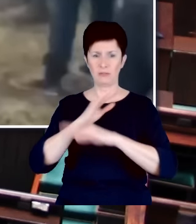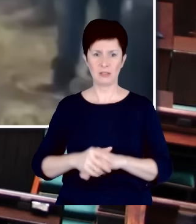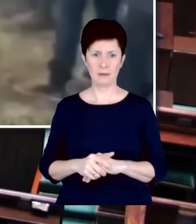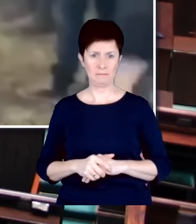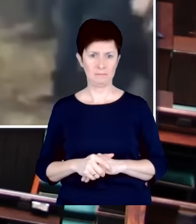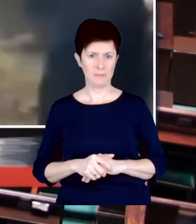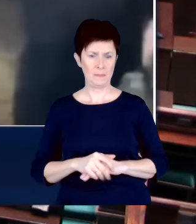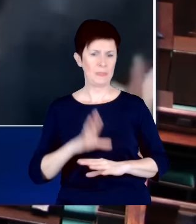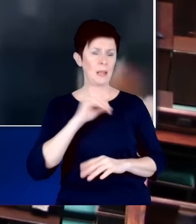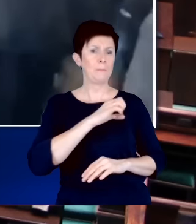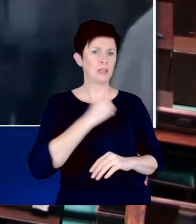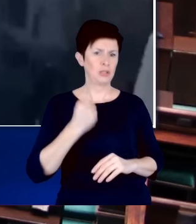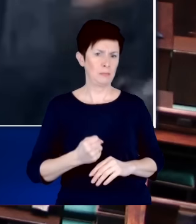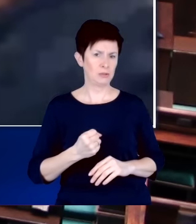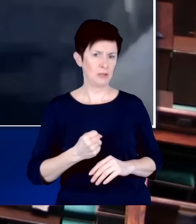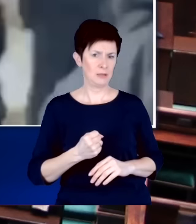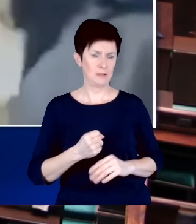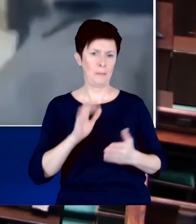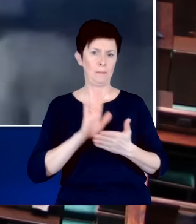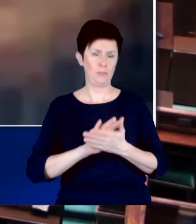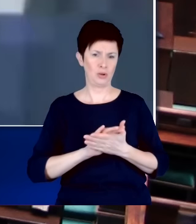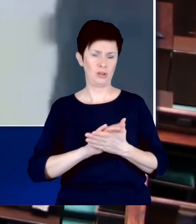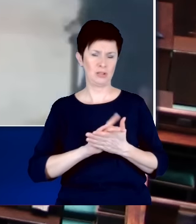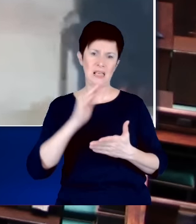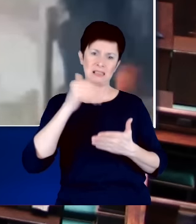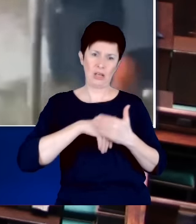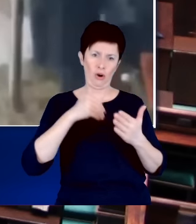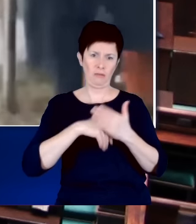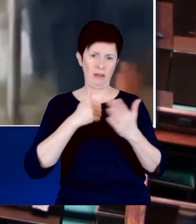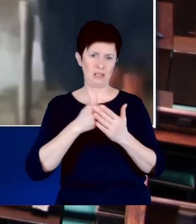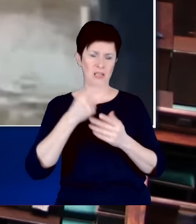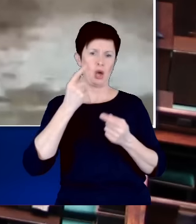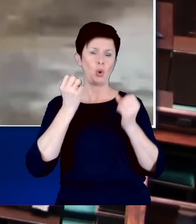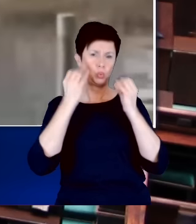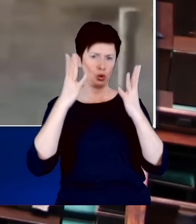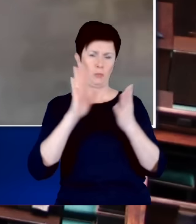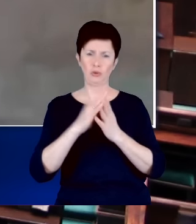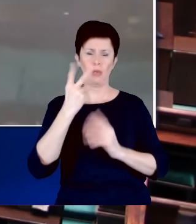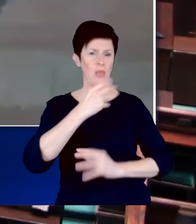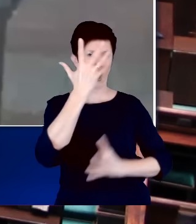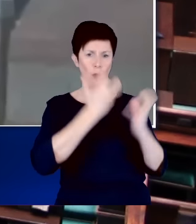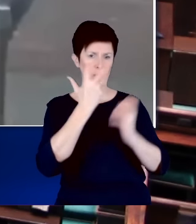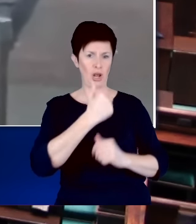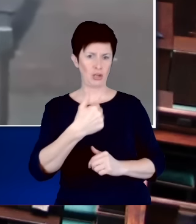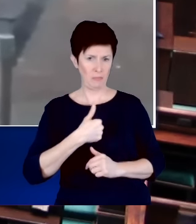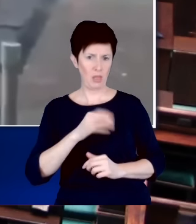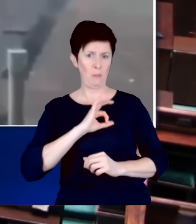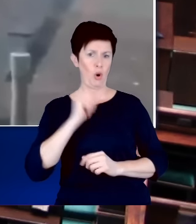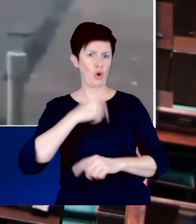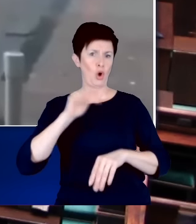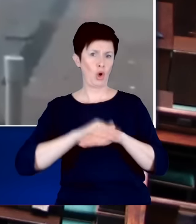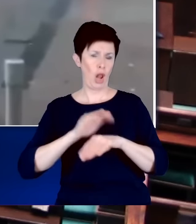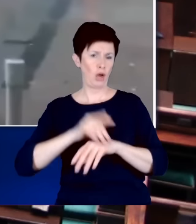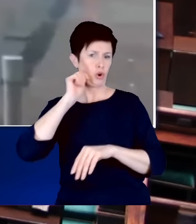powie. Niech pan proszę powie, zachować jest elementarną kulturę i nie obrażać mnie i moich kolegów i koleżanek, którzy